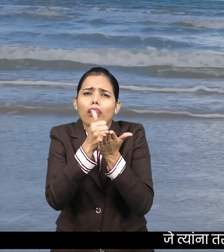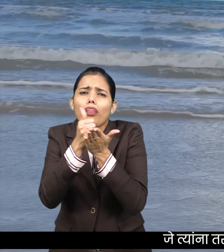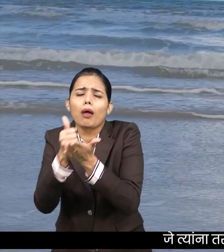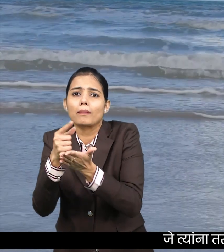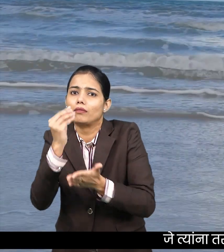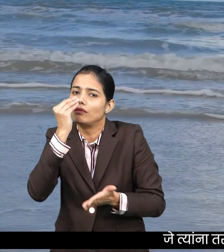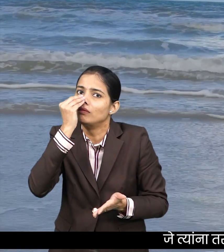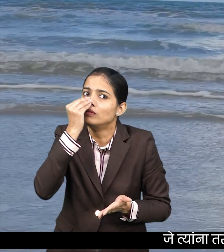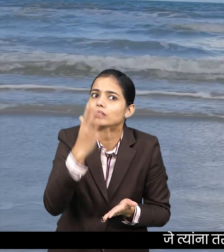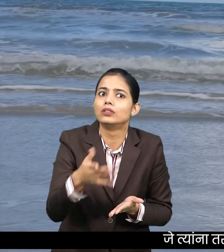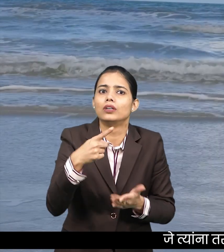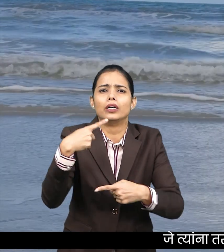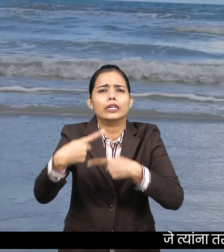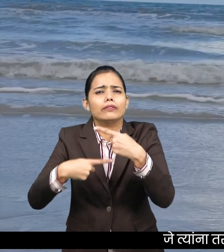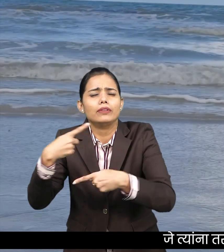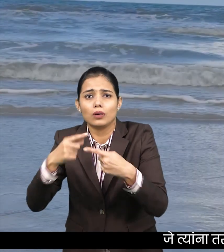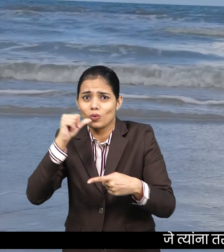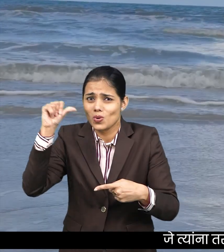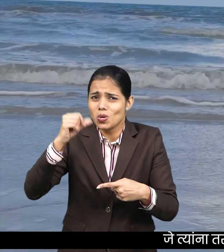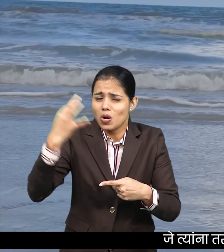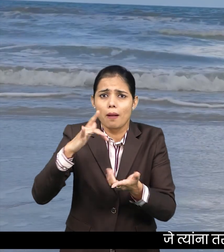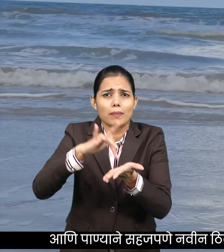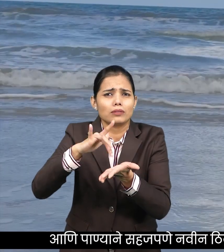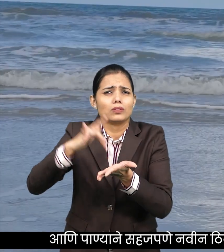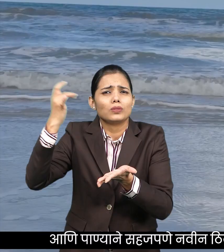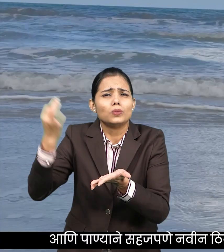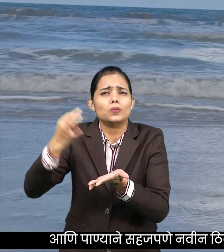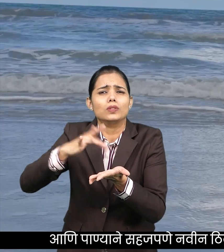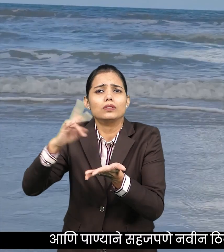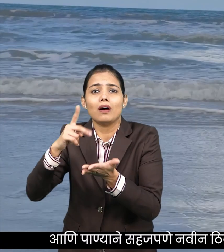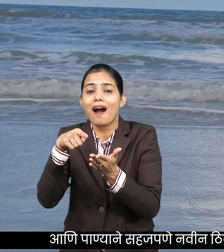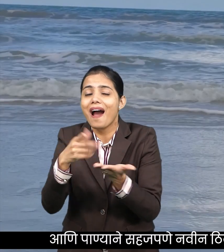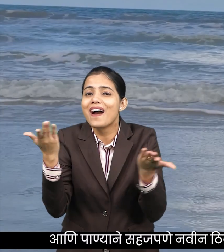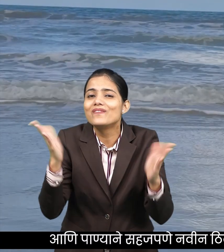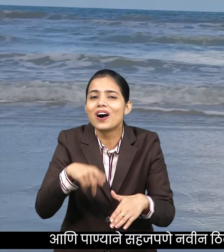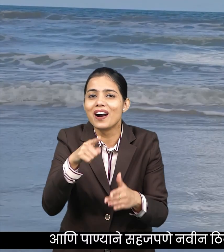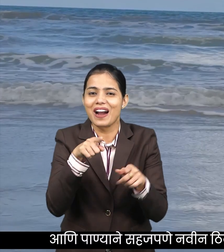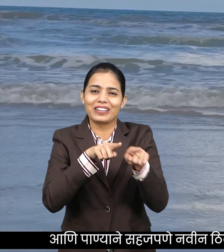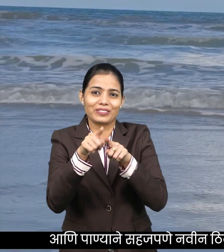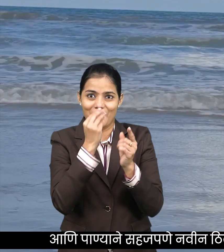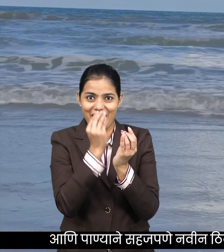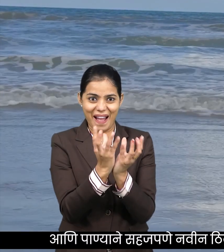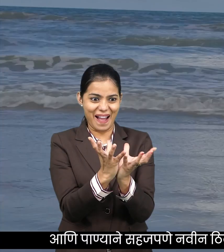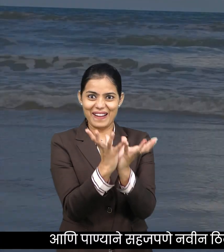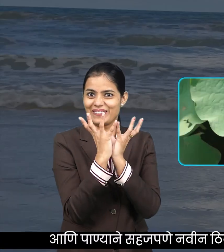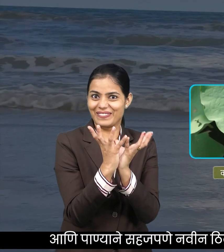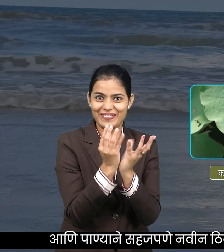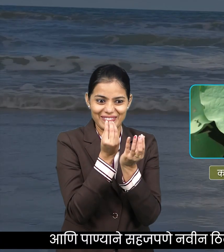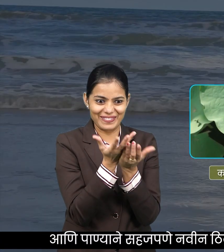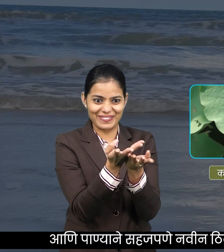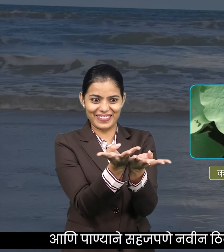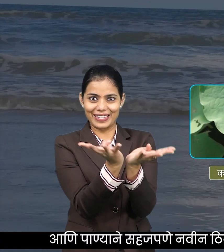जे त्यांना तरंगण्यास मदत करतात आणि पाण्याने सहजपणे नवीन